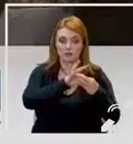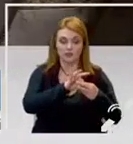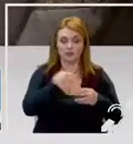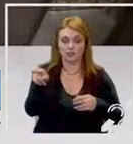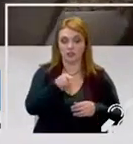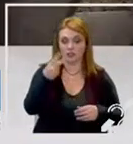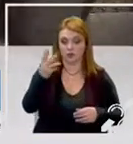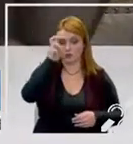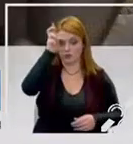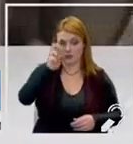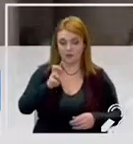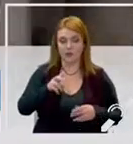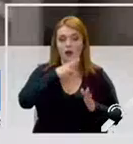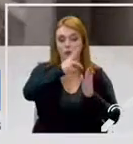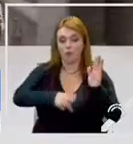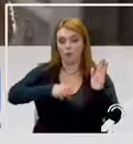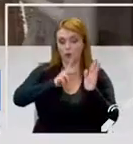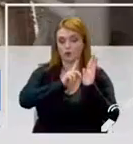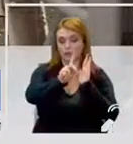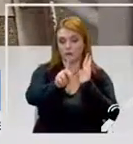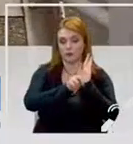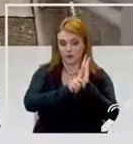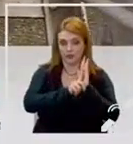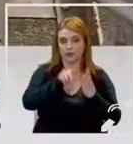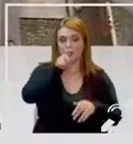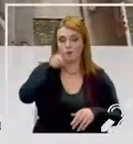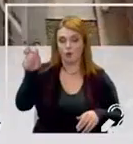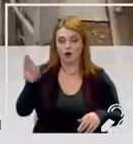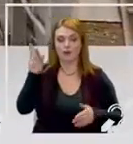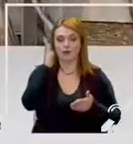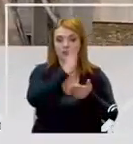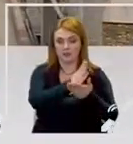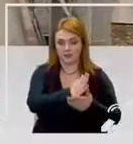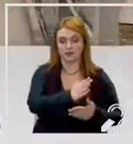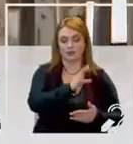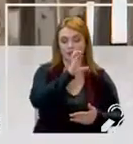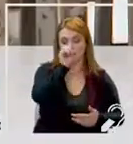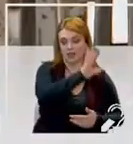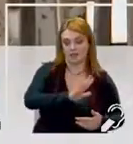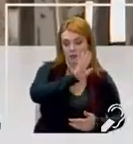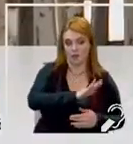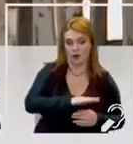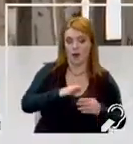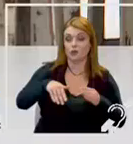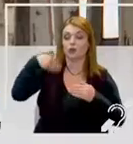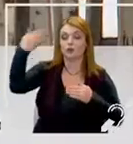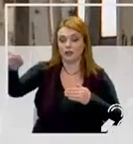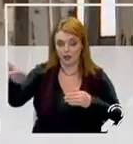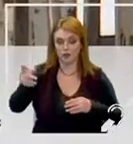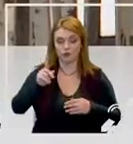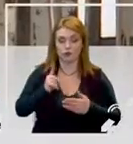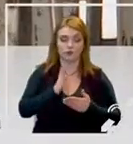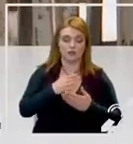Pe aici trec trenurile marfare, dar și de pasageri care se îndreaptă spre Uniunea Europeană. Dar dincolo de